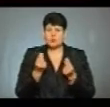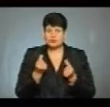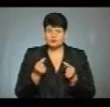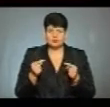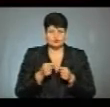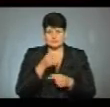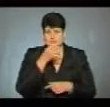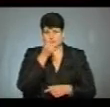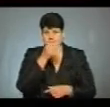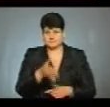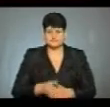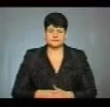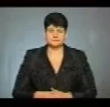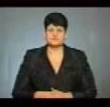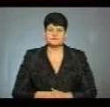що не може.